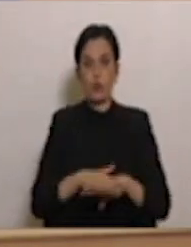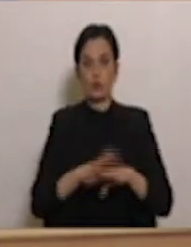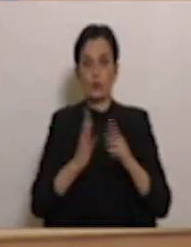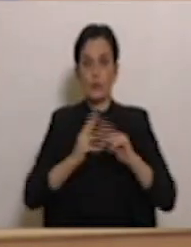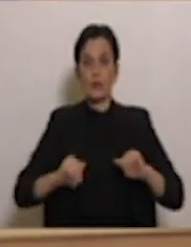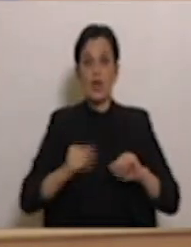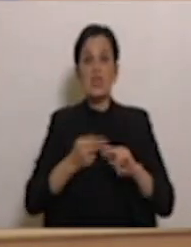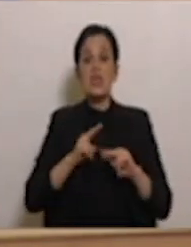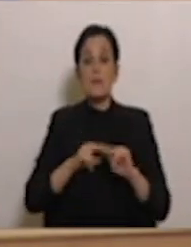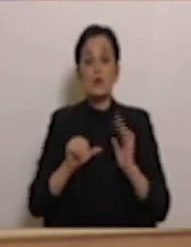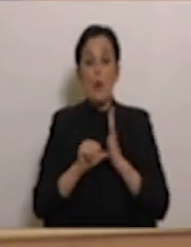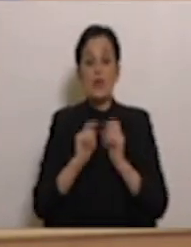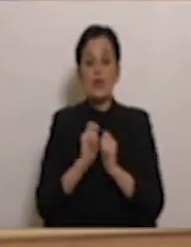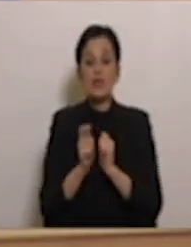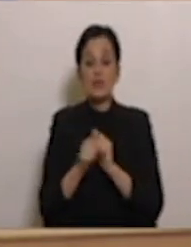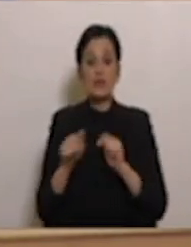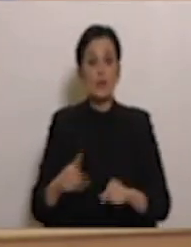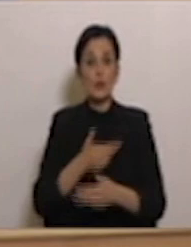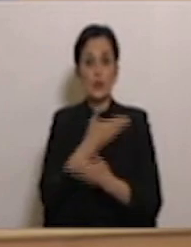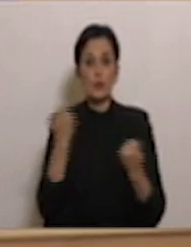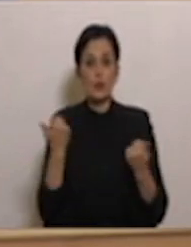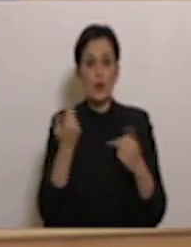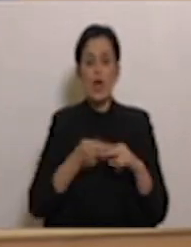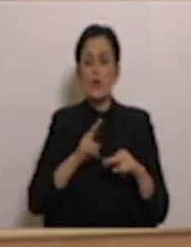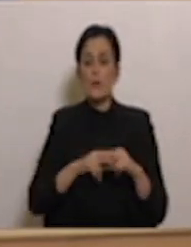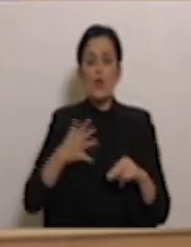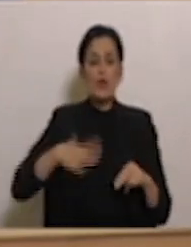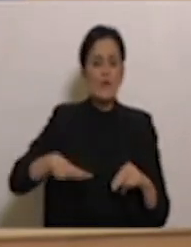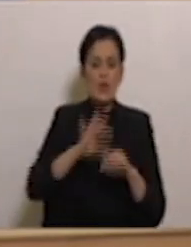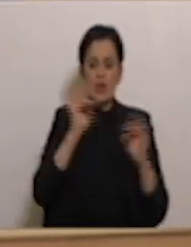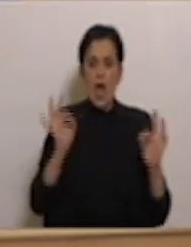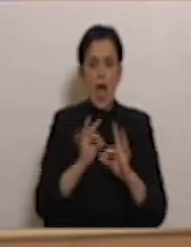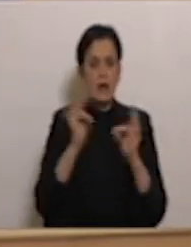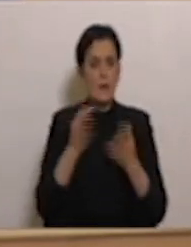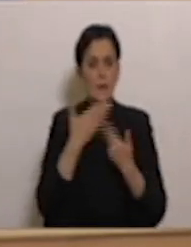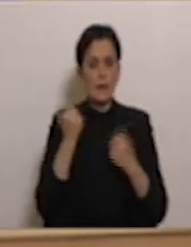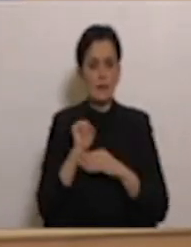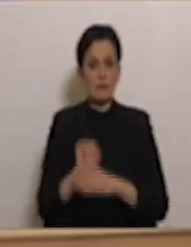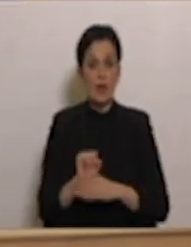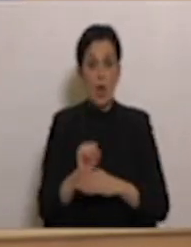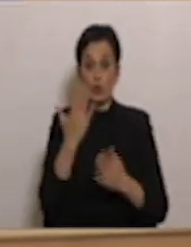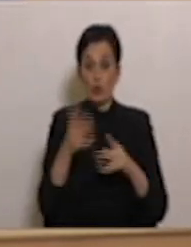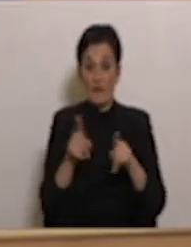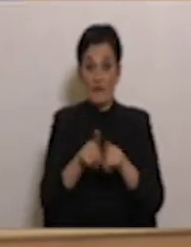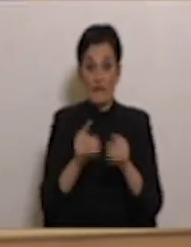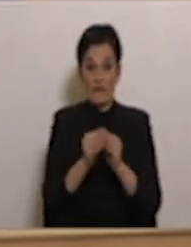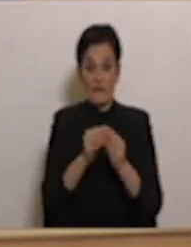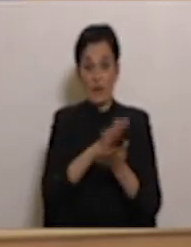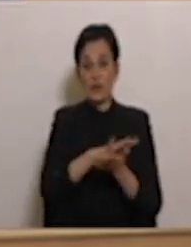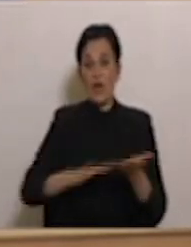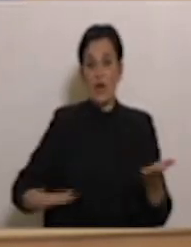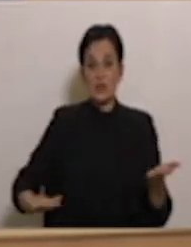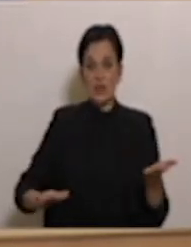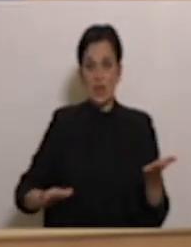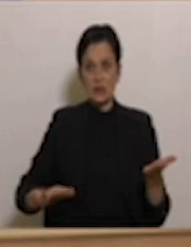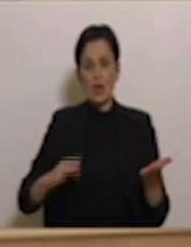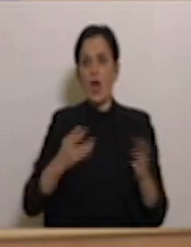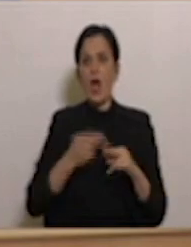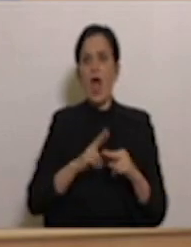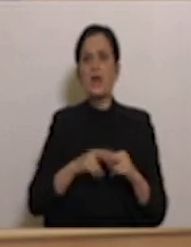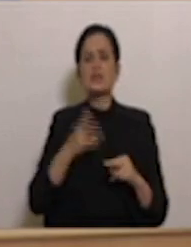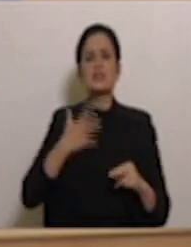შემოდის აქ არც ინვესტიცია და იმიტომ არაფერი არ ხდება ამ ქვეყანაში. თუ ესე გააგრძელდა მეგობრებო, კიდევ ვიმეორებ, ეს